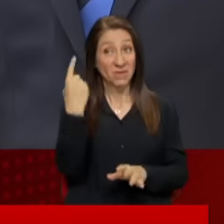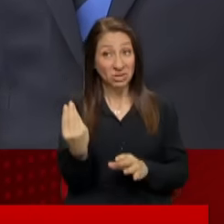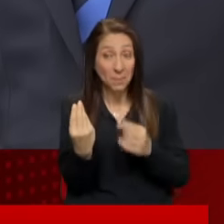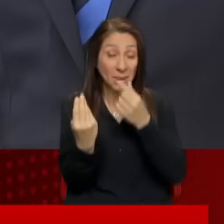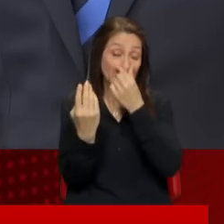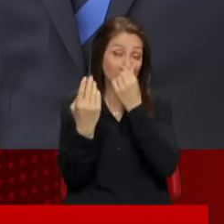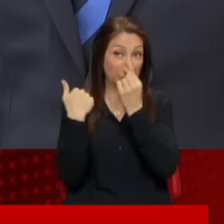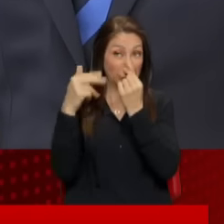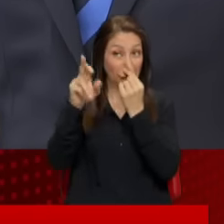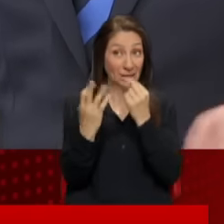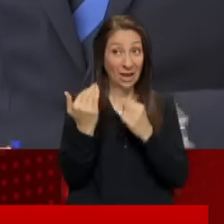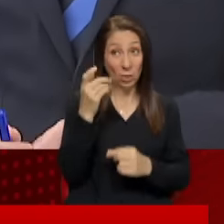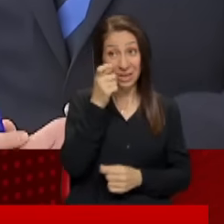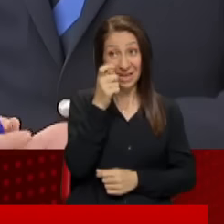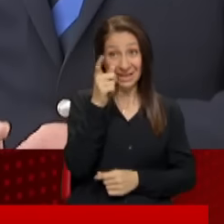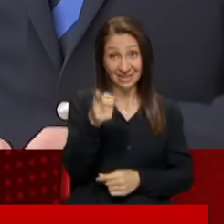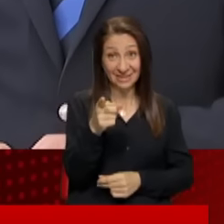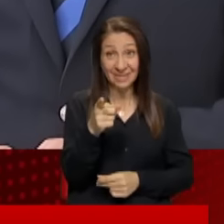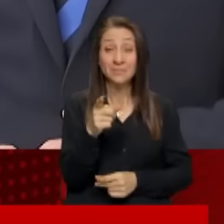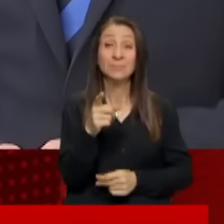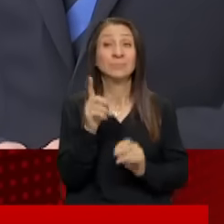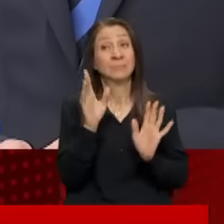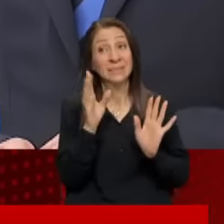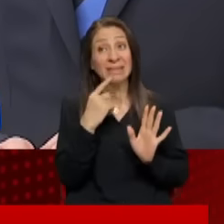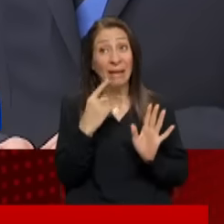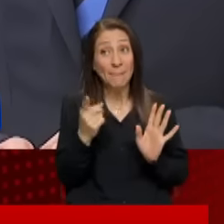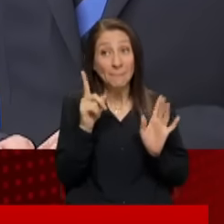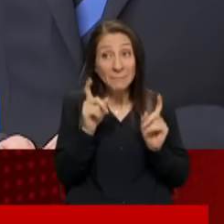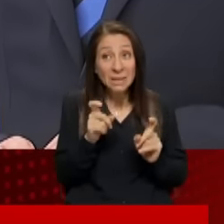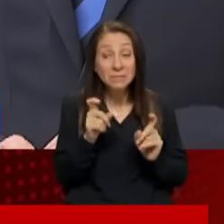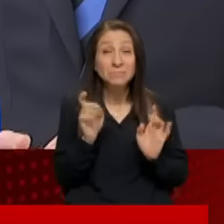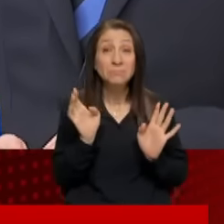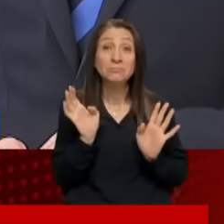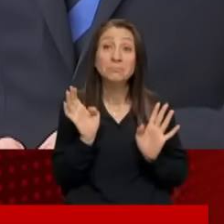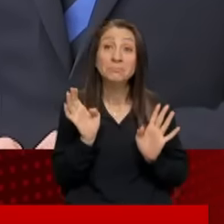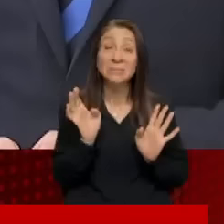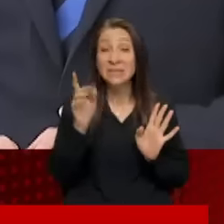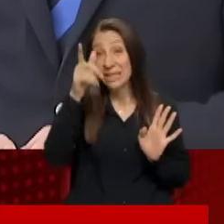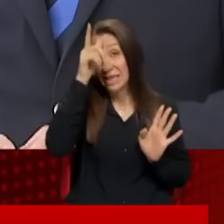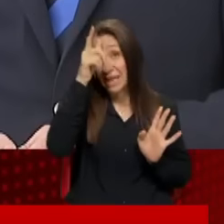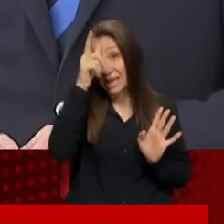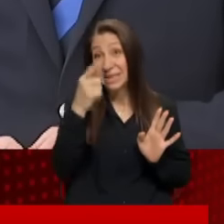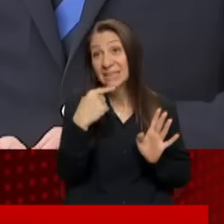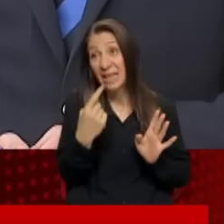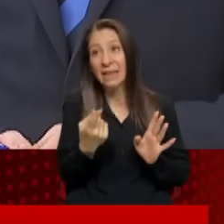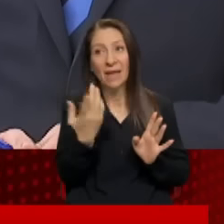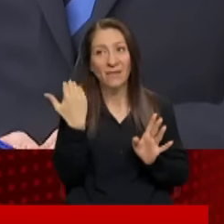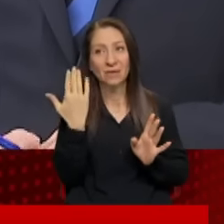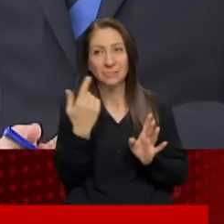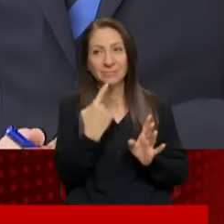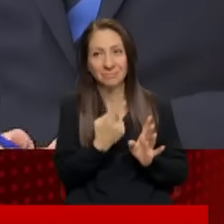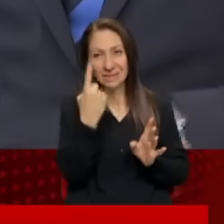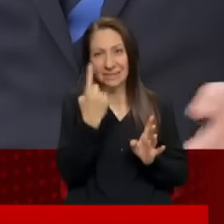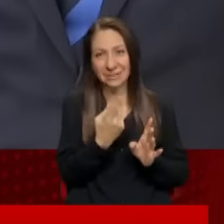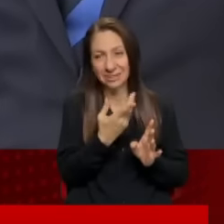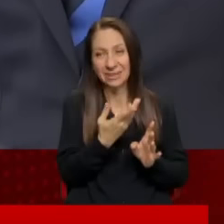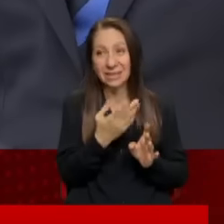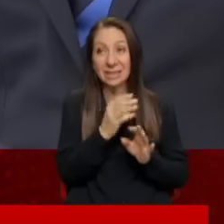Bakın size füze atıyoruz, kamikaze drone gönderiyoruz der mi yine İran? Dedi çünkü. Dedi. İlkinde.